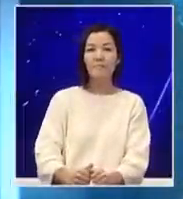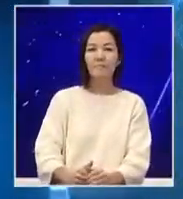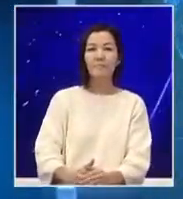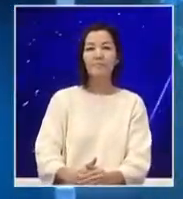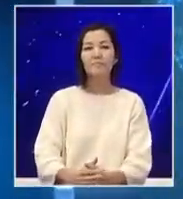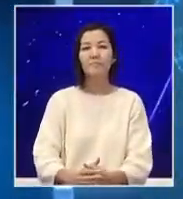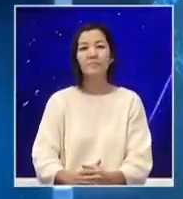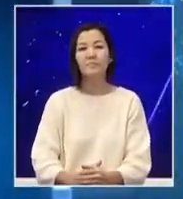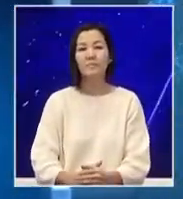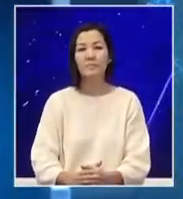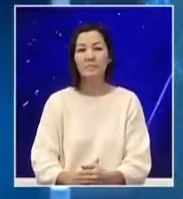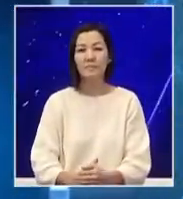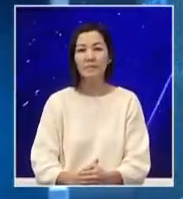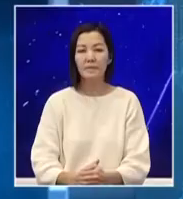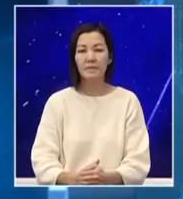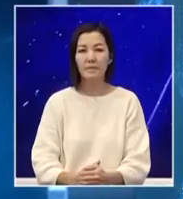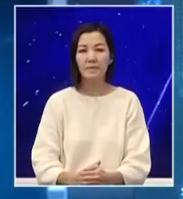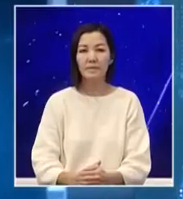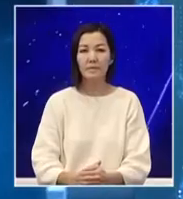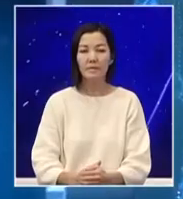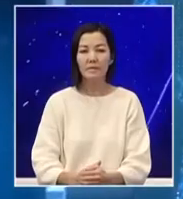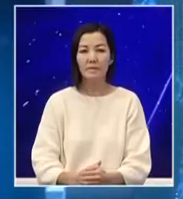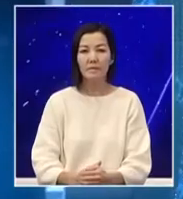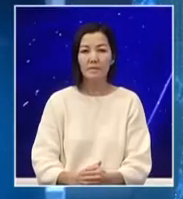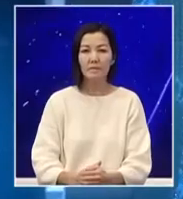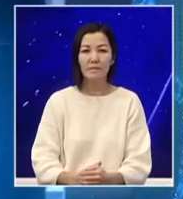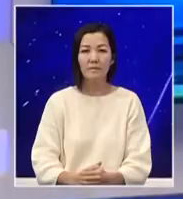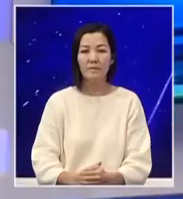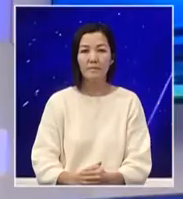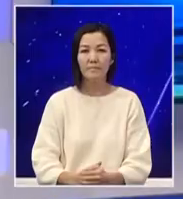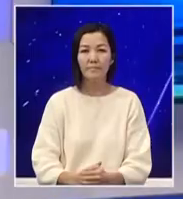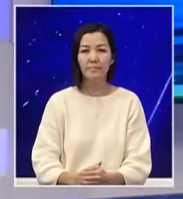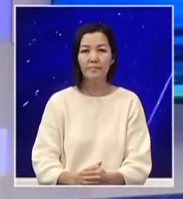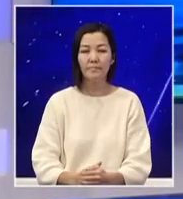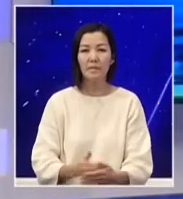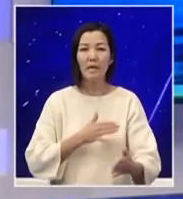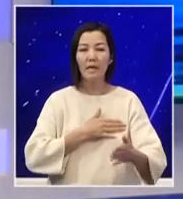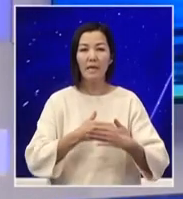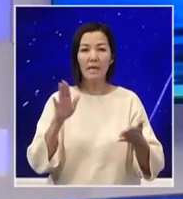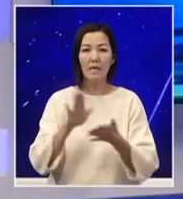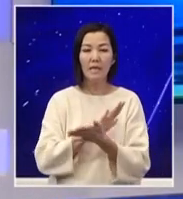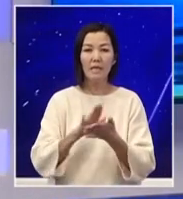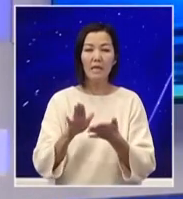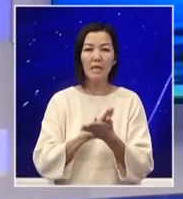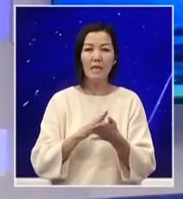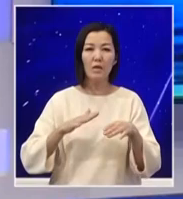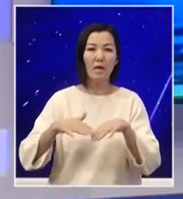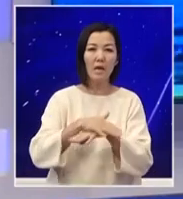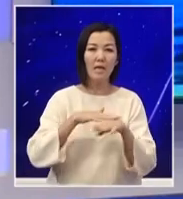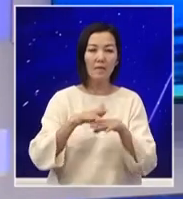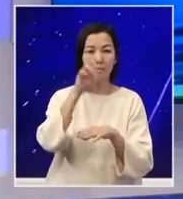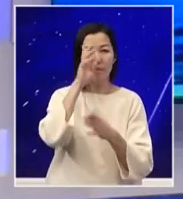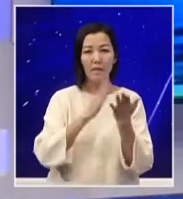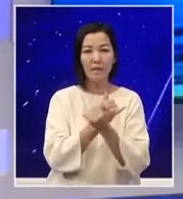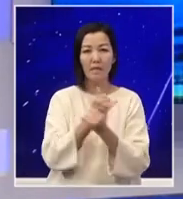Камшат Мұхамеджан, Айдос Қалиев, Жетісу арнасы, Талдықорған. Еріктілер өңір тұрғындарын мемлекеттік